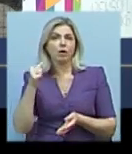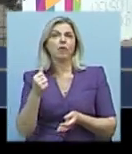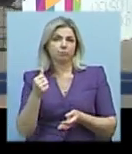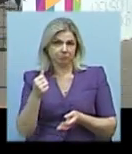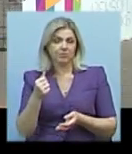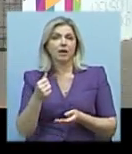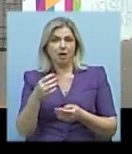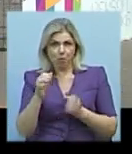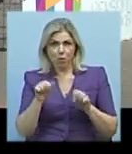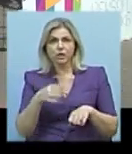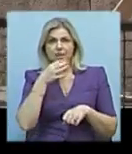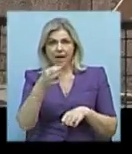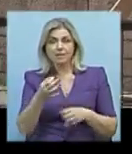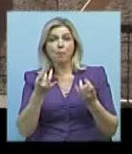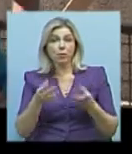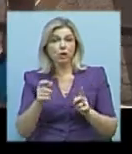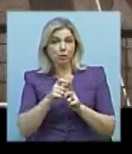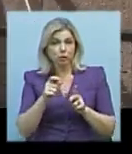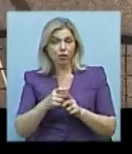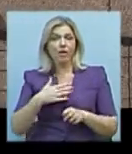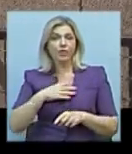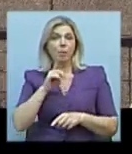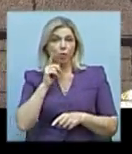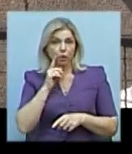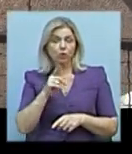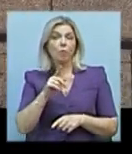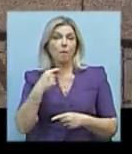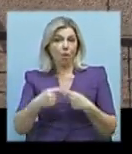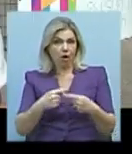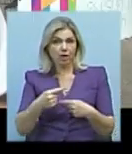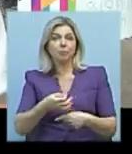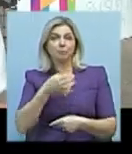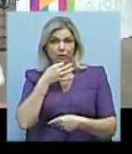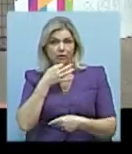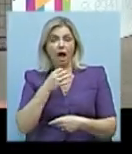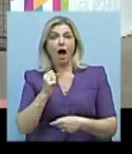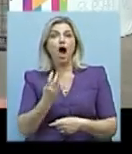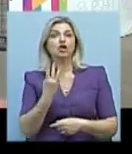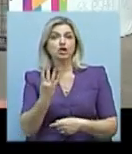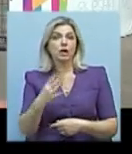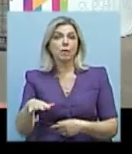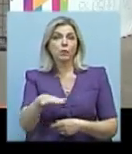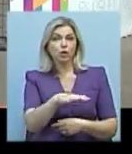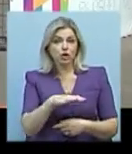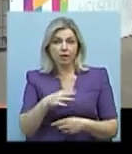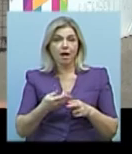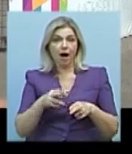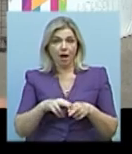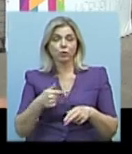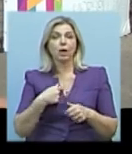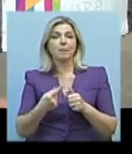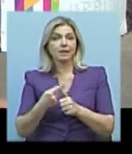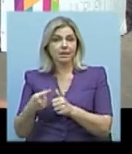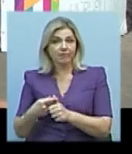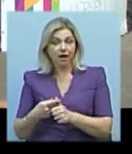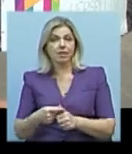зайшло, можна сказати, якщо простими словами, нашому молодому поколінню. Остальні 4 площадки, які назвали. Інші 4 майданчики, які